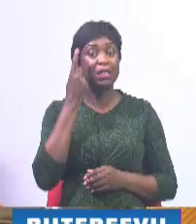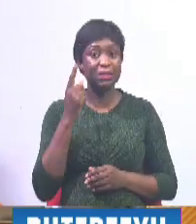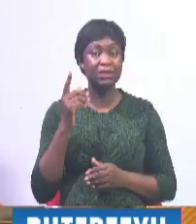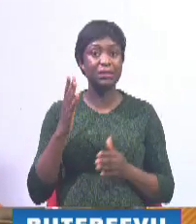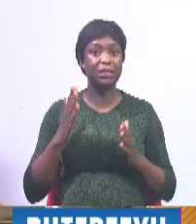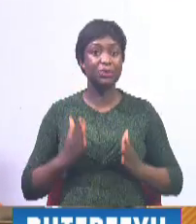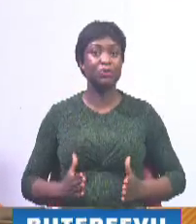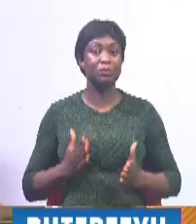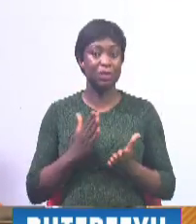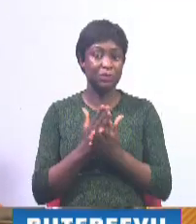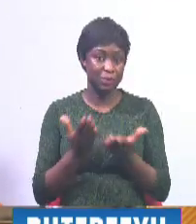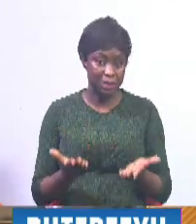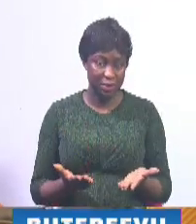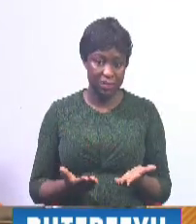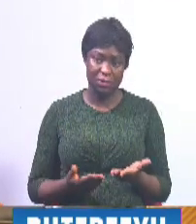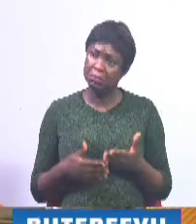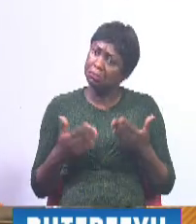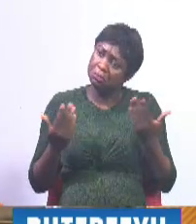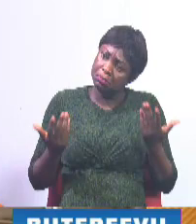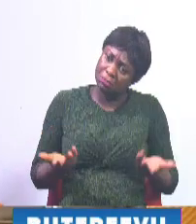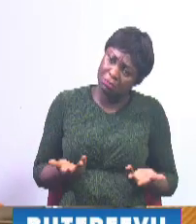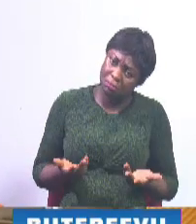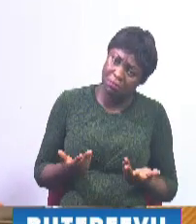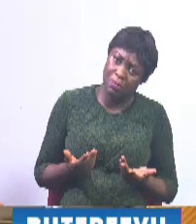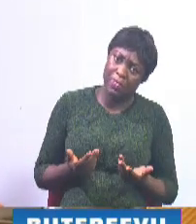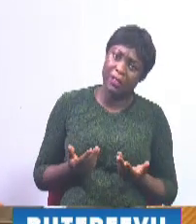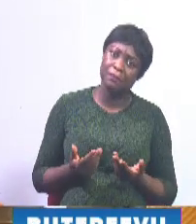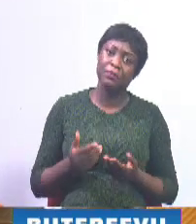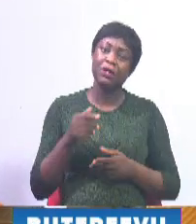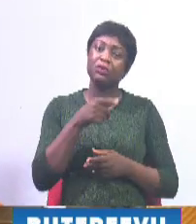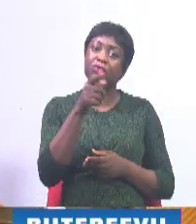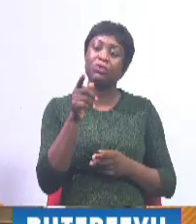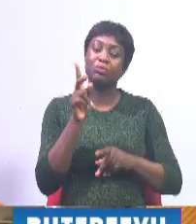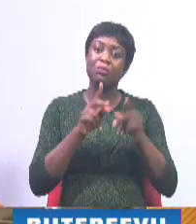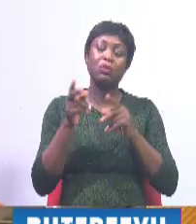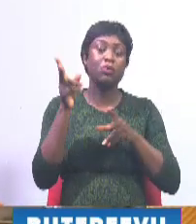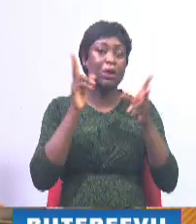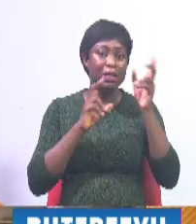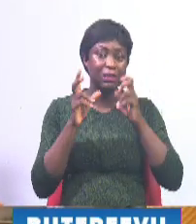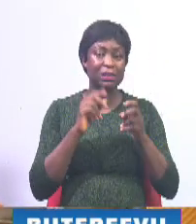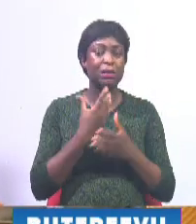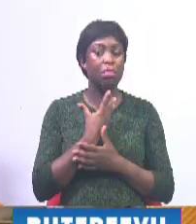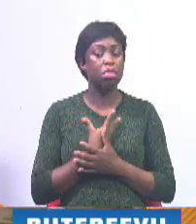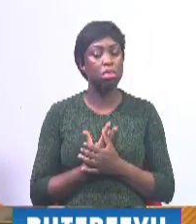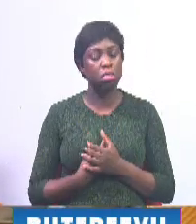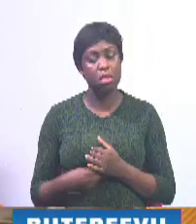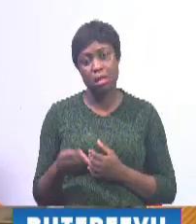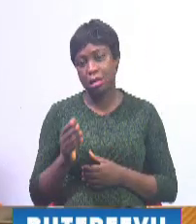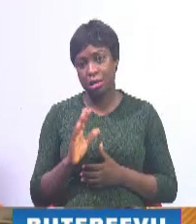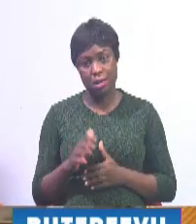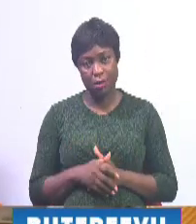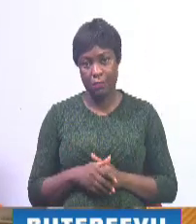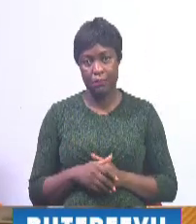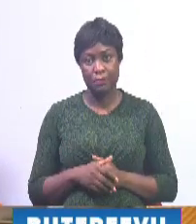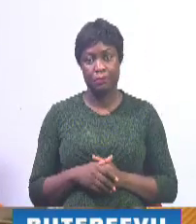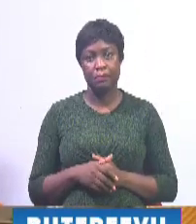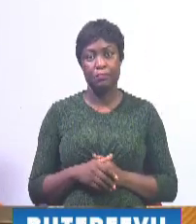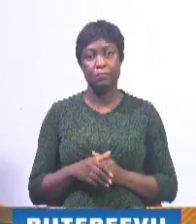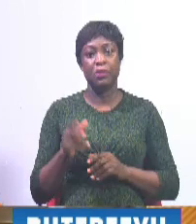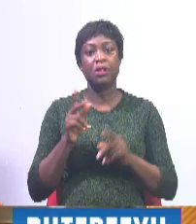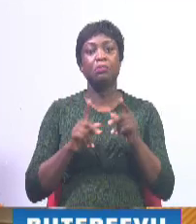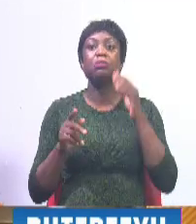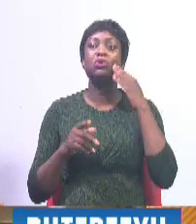eddembe ly'obuntu eri abatuwuliriza saagala mugwemu amaanyi kubanga bangi ekisooka tebategeera kitongole